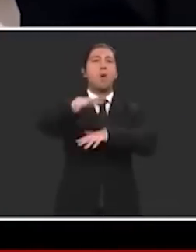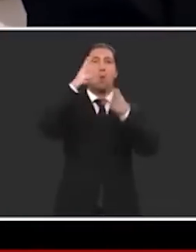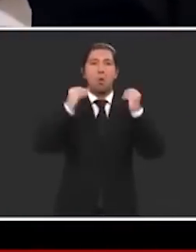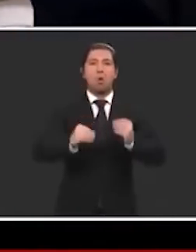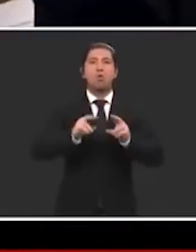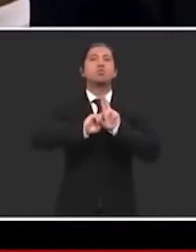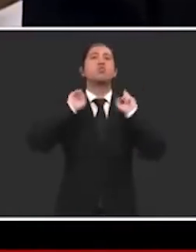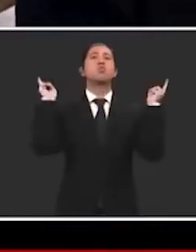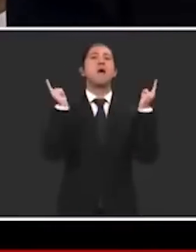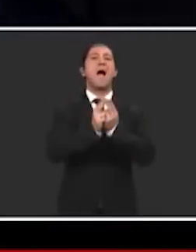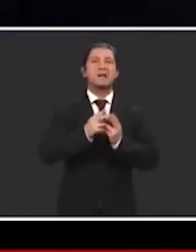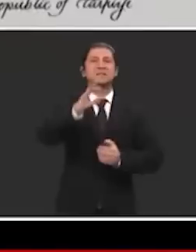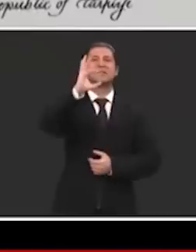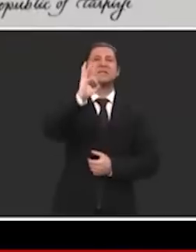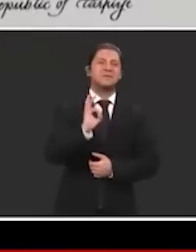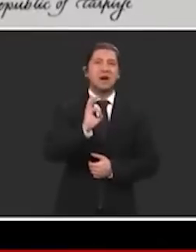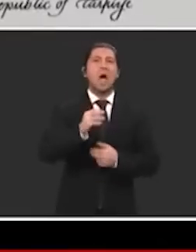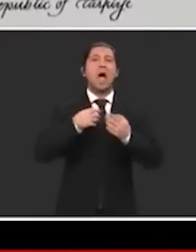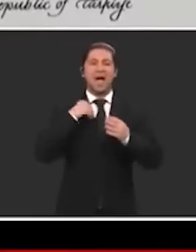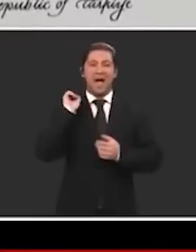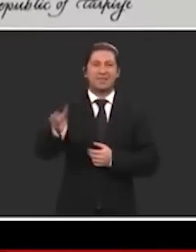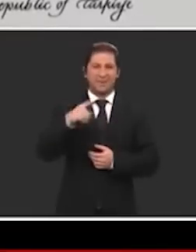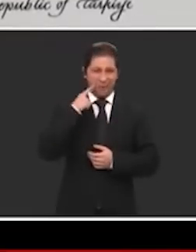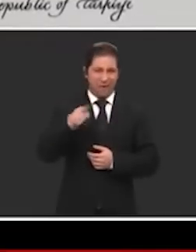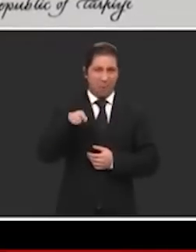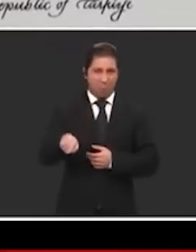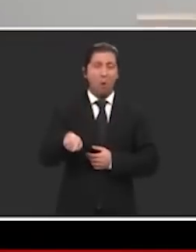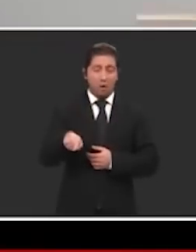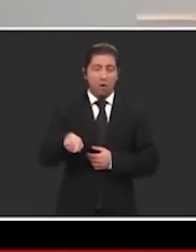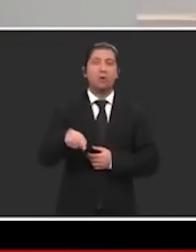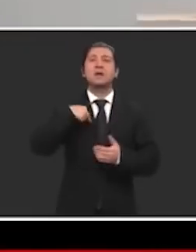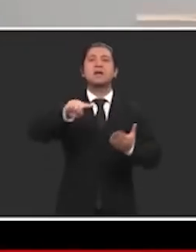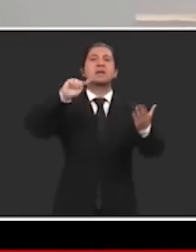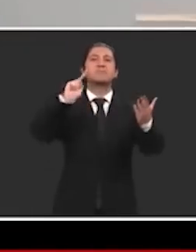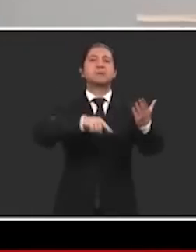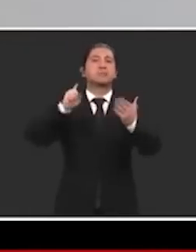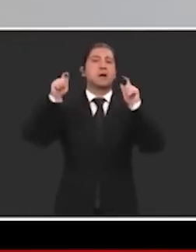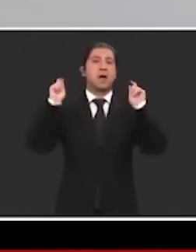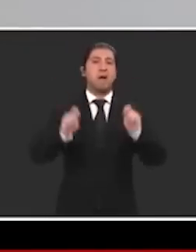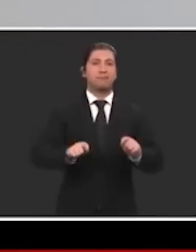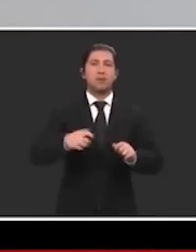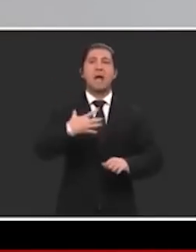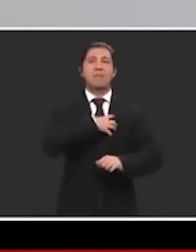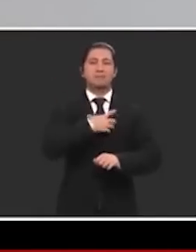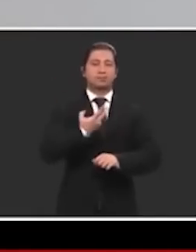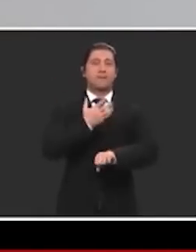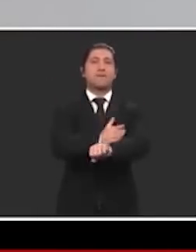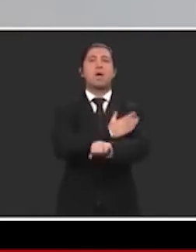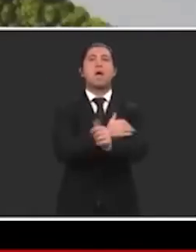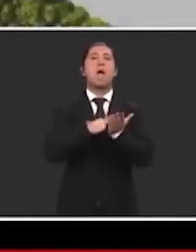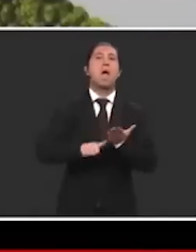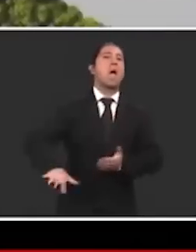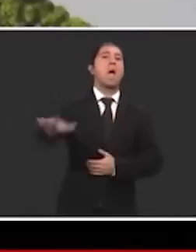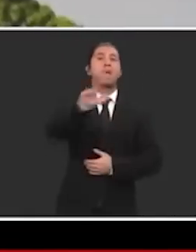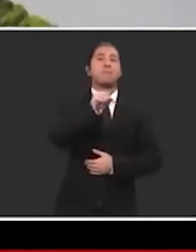küresel sıfır atık iyi niyet beyanına imza attık. Kendi vatandaşlarımızla birlikte herkesi